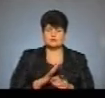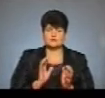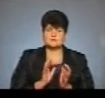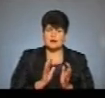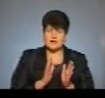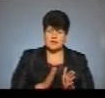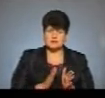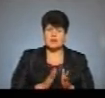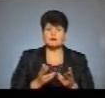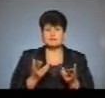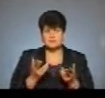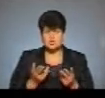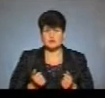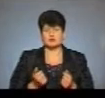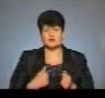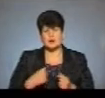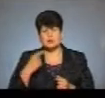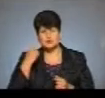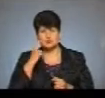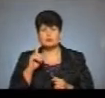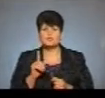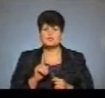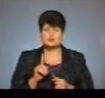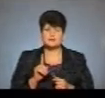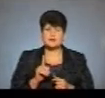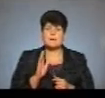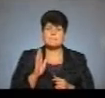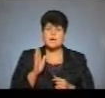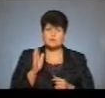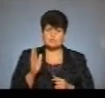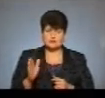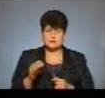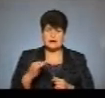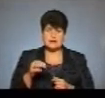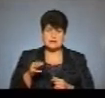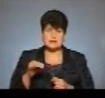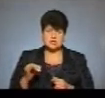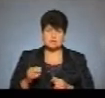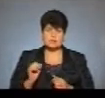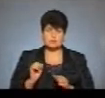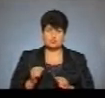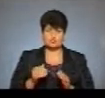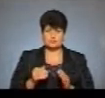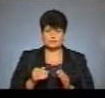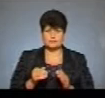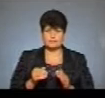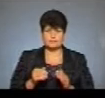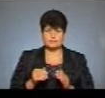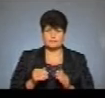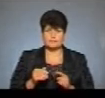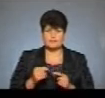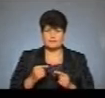збереження. Ну, звичайно, я думаю, що на майбутнє ще айтішники можуть піти і в